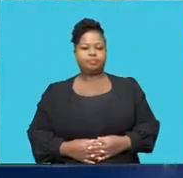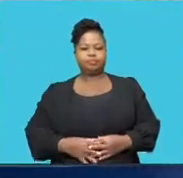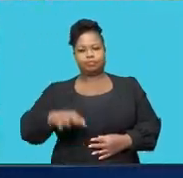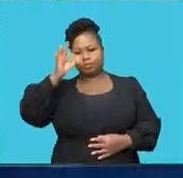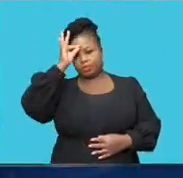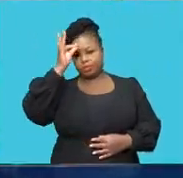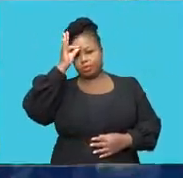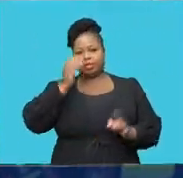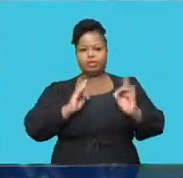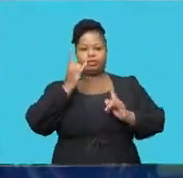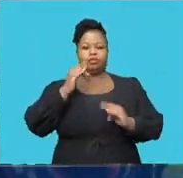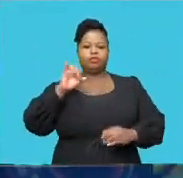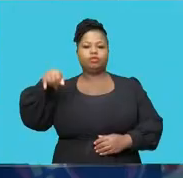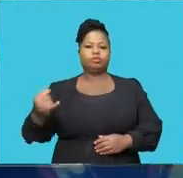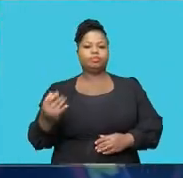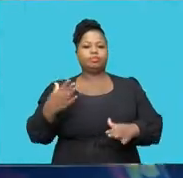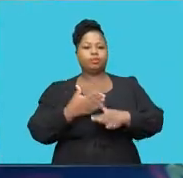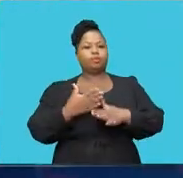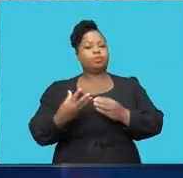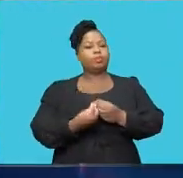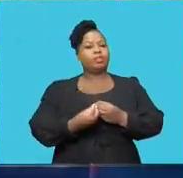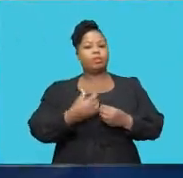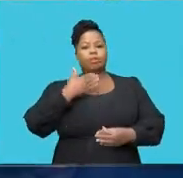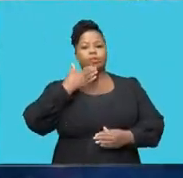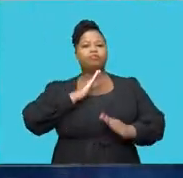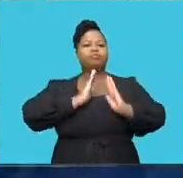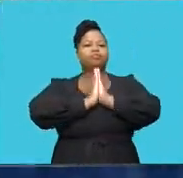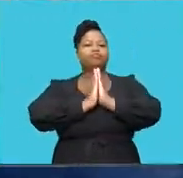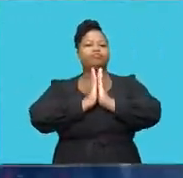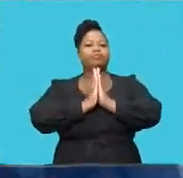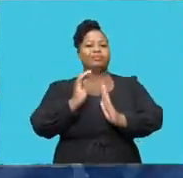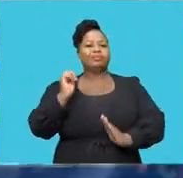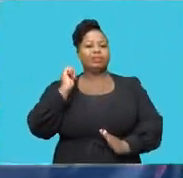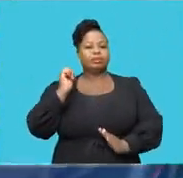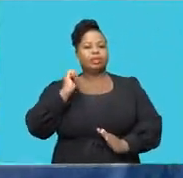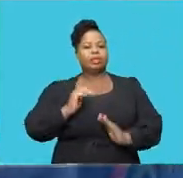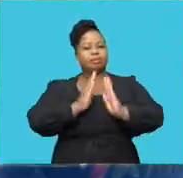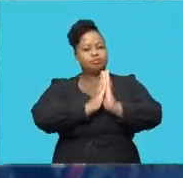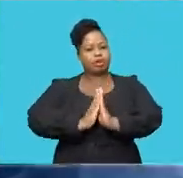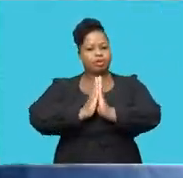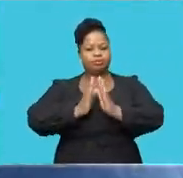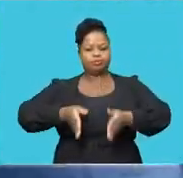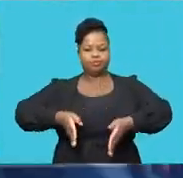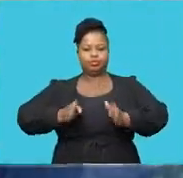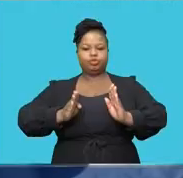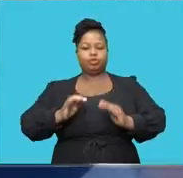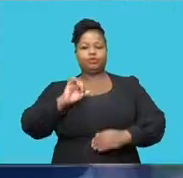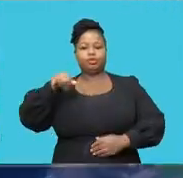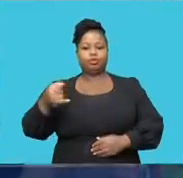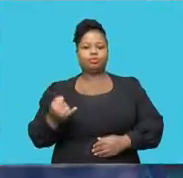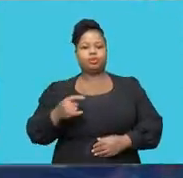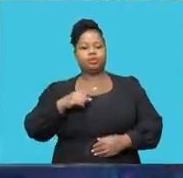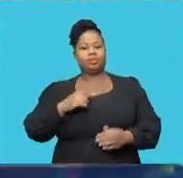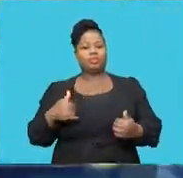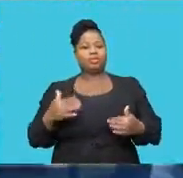Amapolisa kwisifunda Sase Goli ngokubambisana nabezenkolo osukini lwayizolo babambe umkhuleko emgwaqweni yase Goli nokungumkhuleko